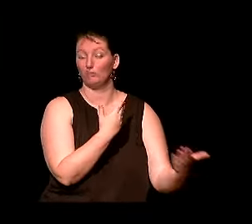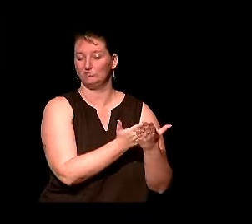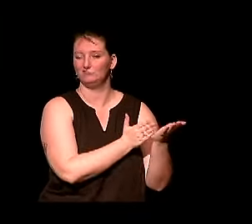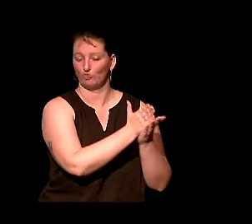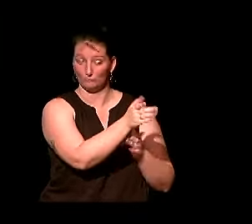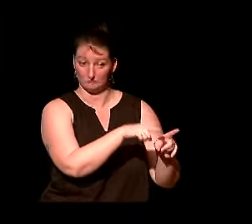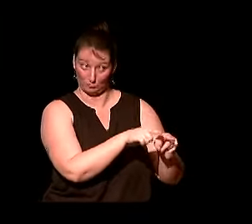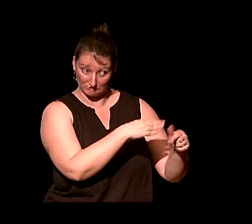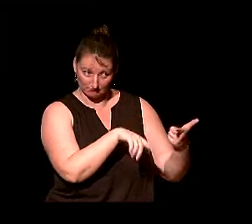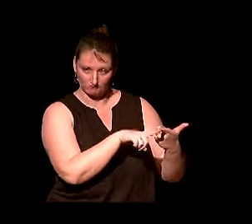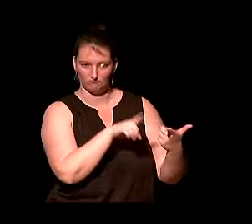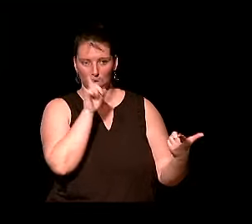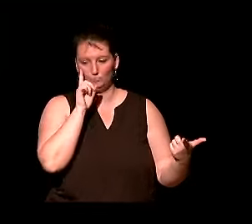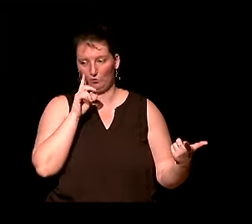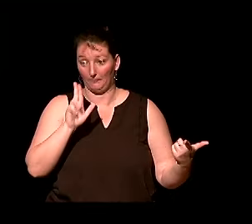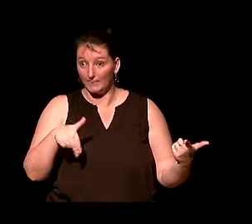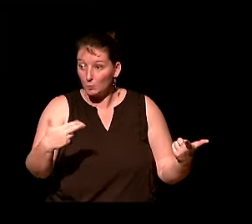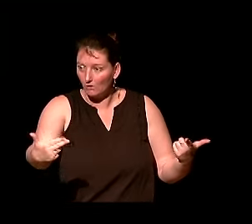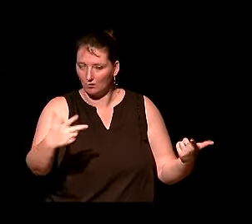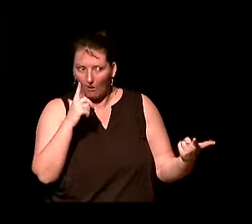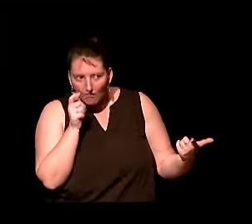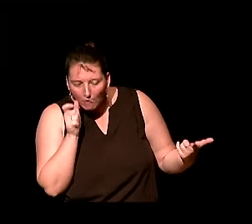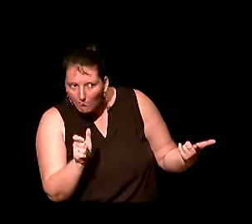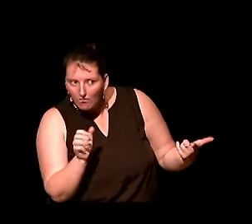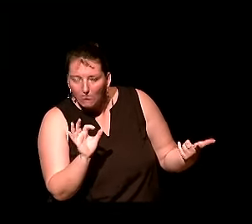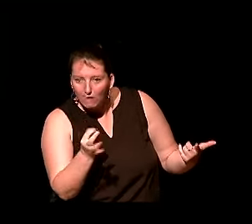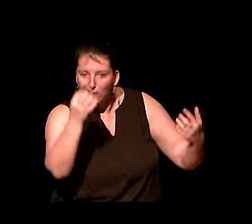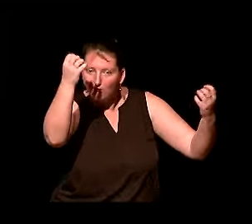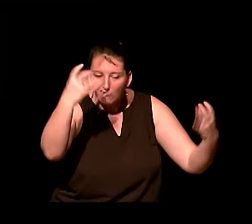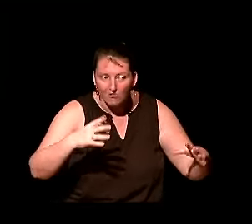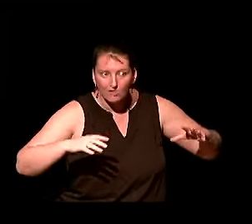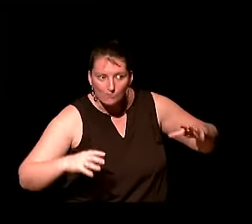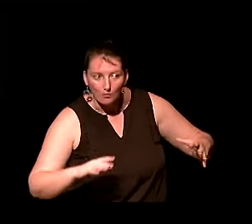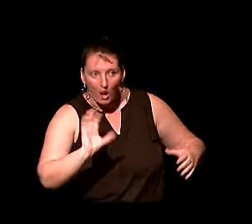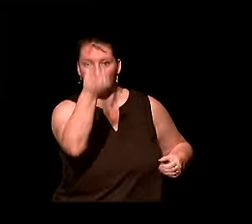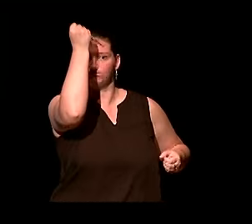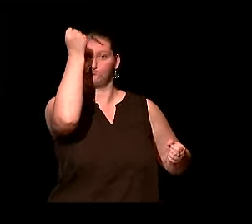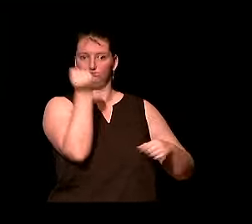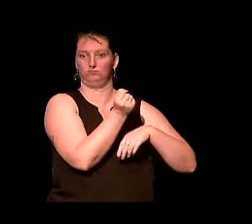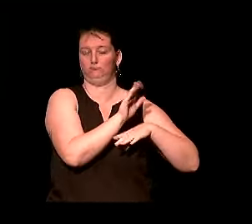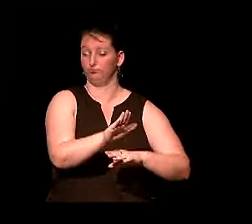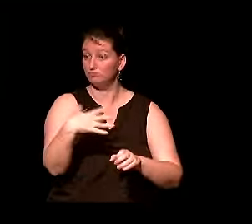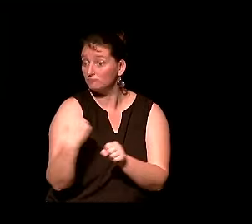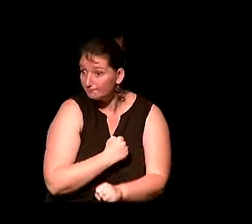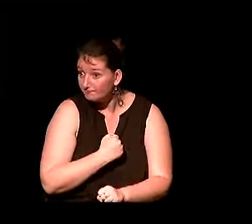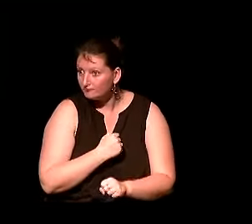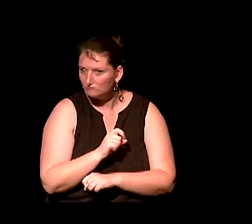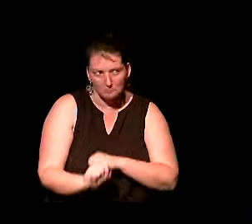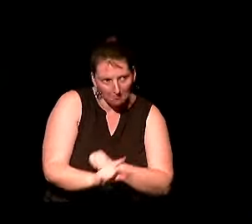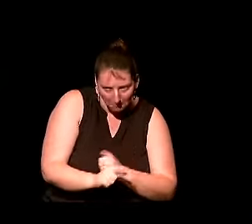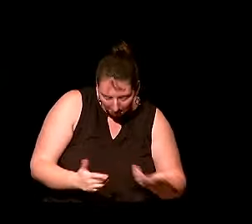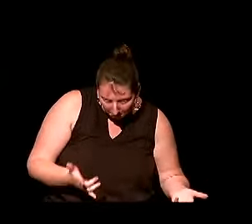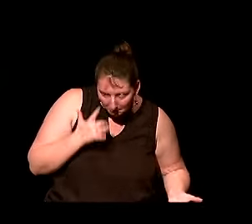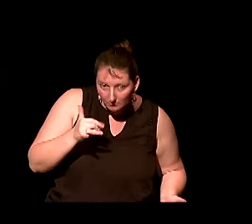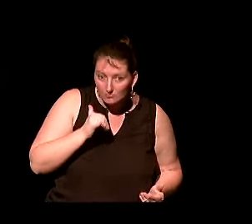qu'il y a une attention à la nature, à ces phénomènes qui arrivent à être saisis de façon inédite et donc